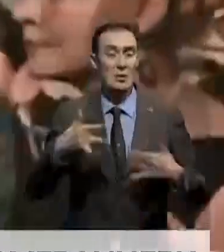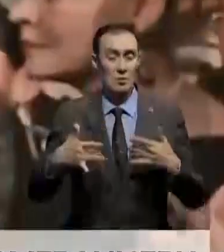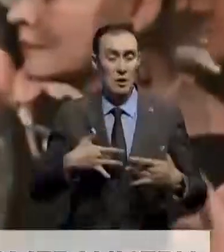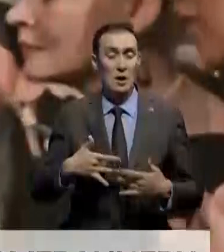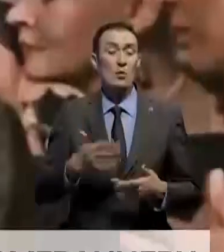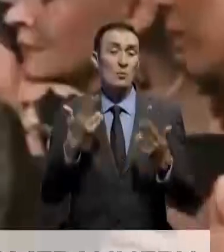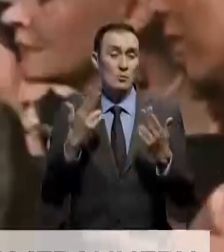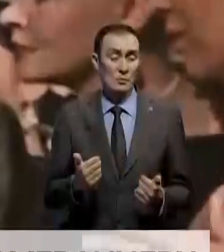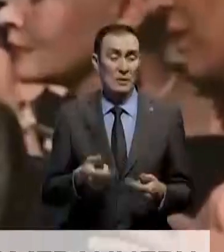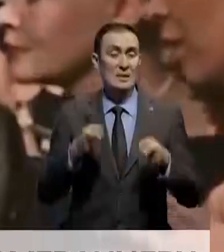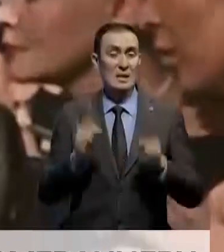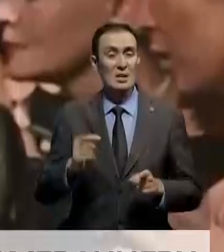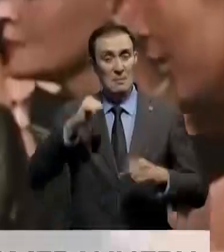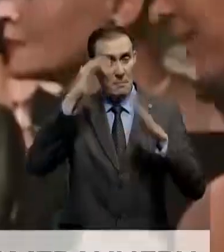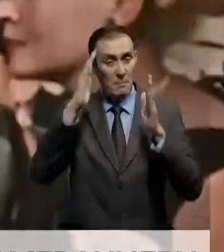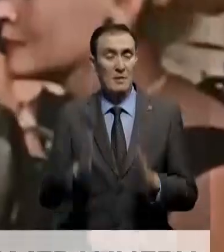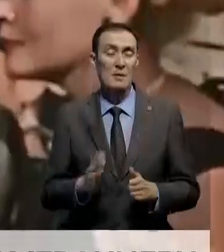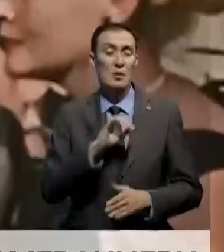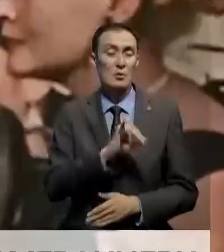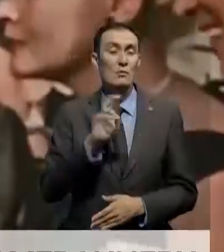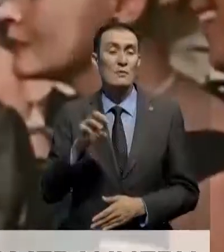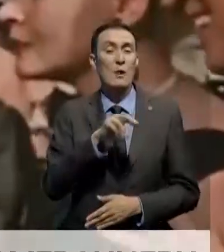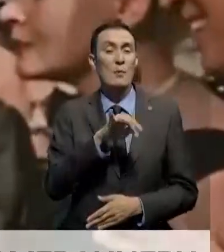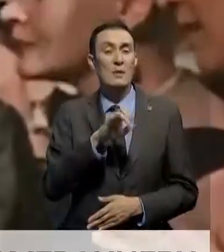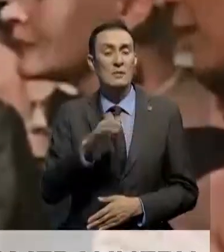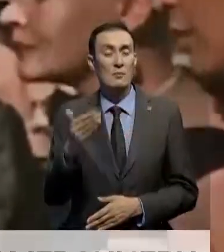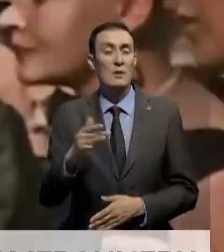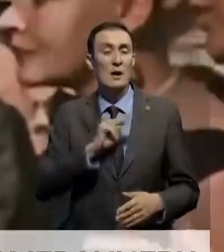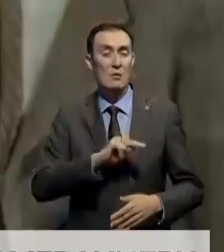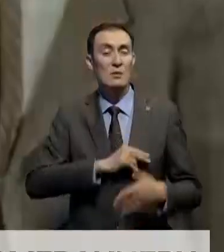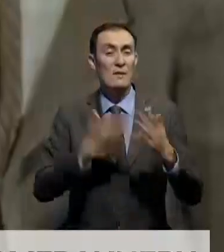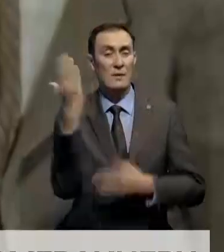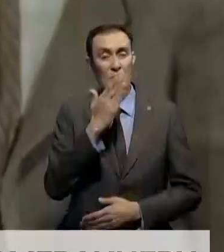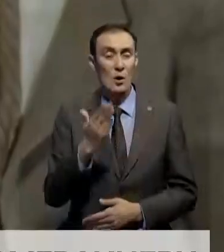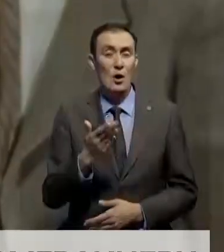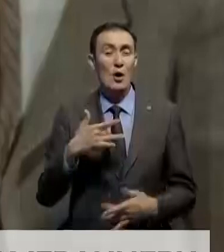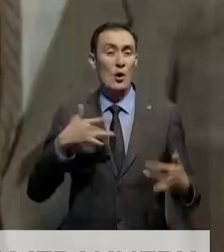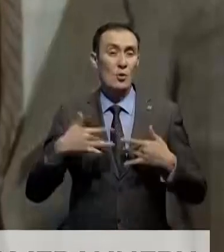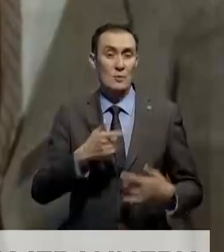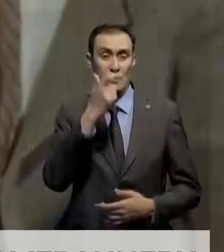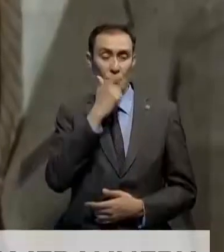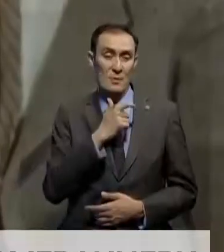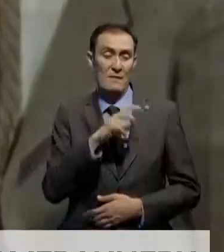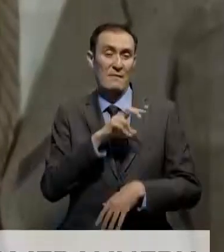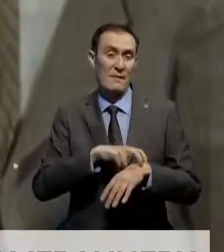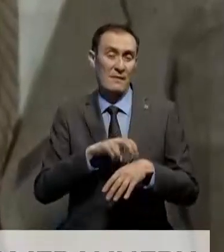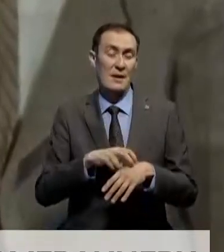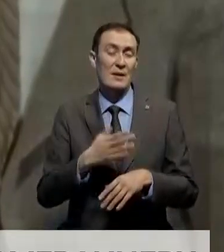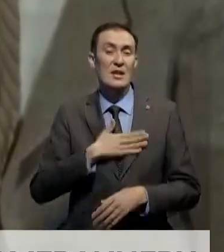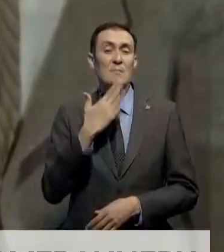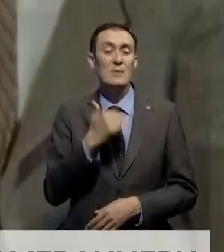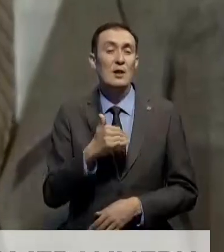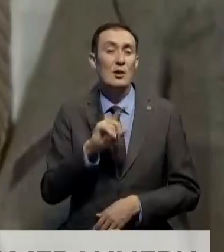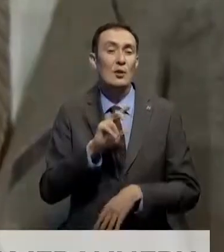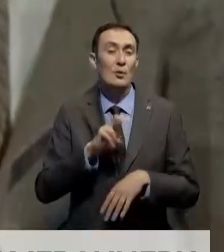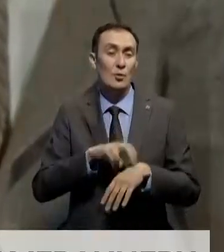Но, безусловно, настоящим памятником Юрию Борисовичу Померанцеву стала его работа в кино. Роль скромного медработника в советской кинокомедии «Наш милый доктор»